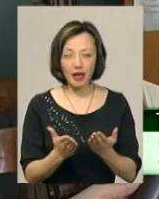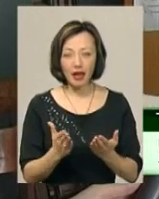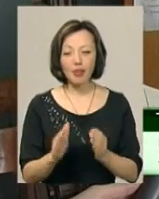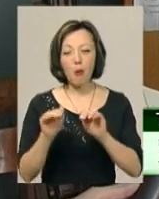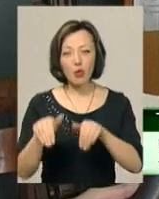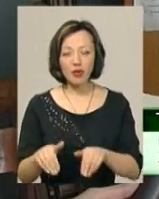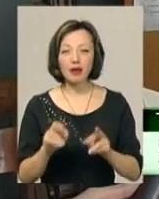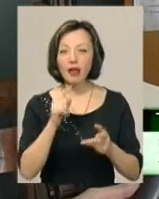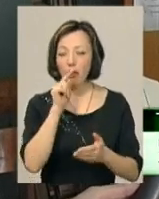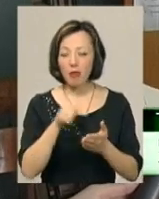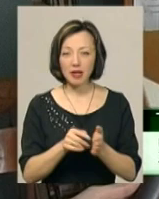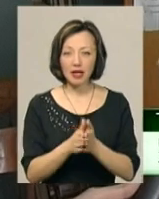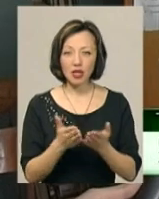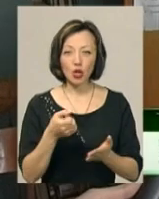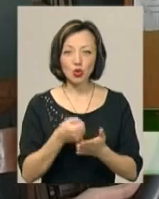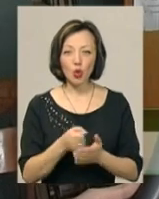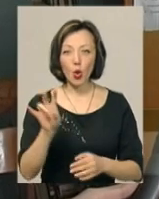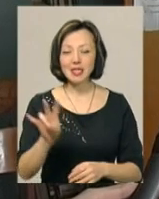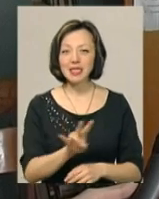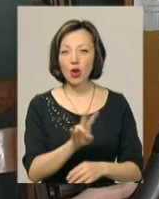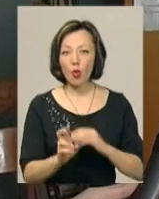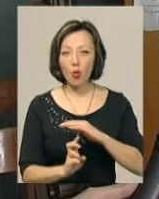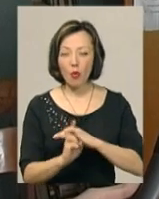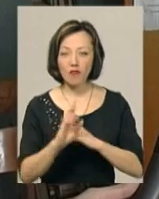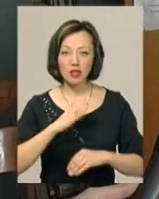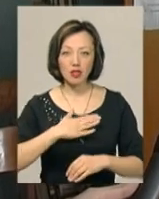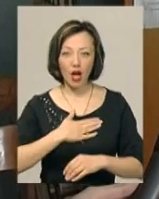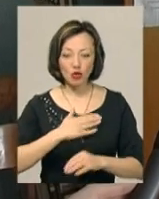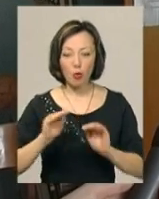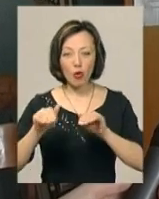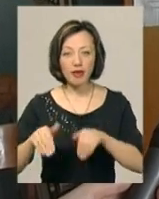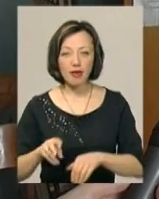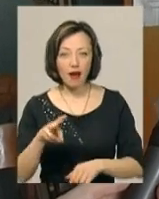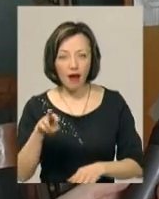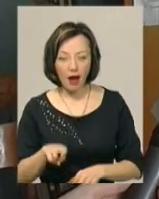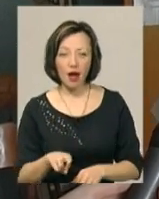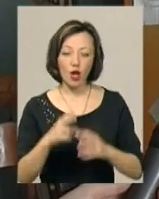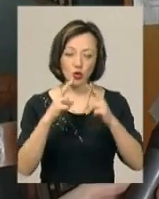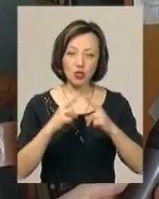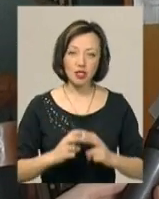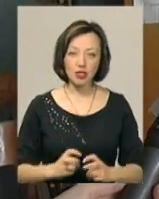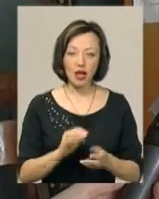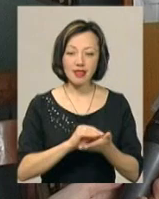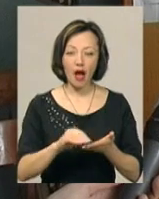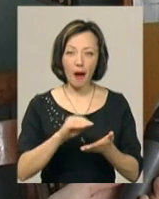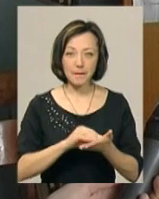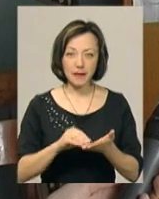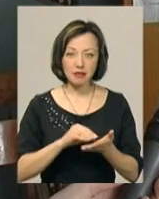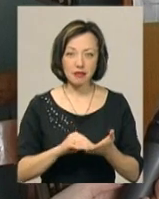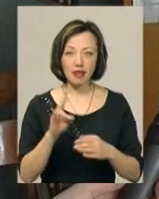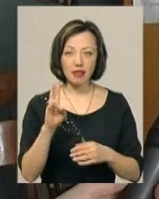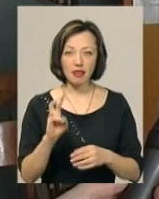чином ці книги попадали до церков і приходів нашого Поділля? Він досліджує написи